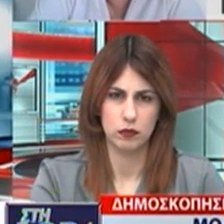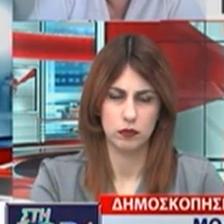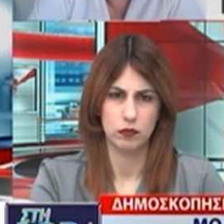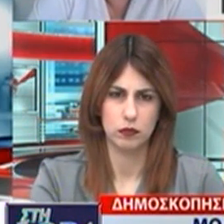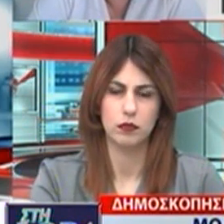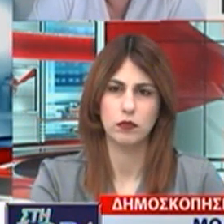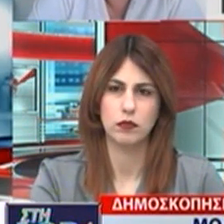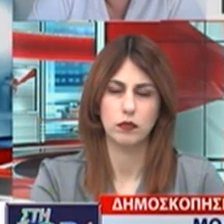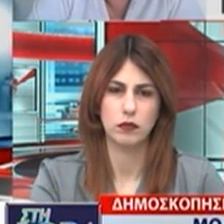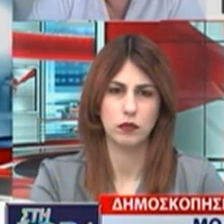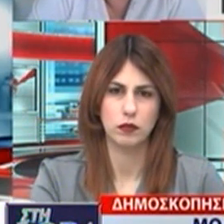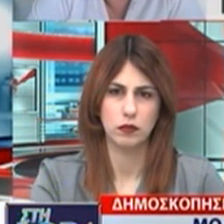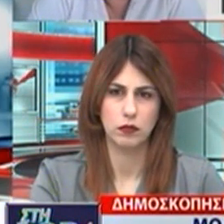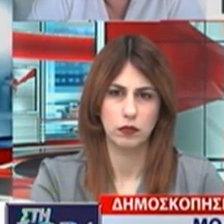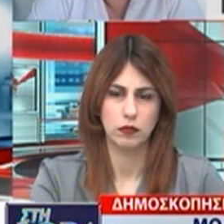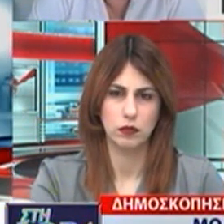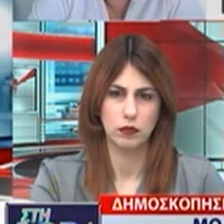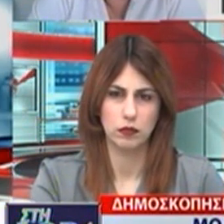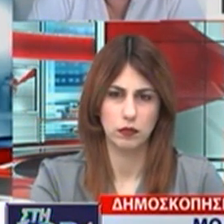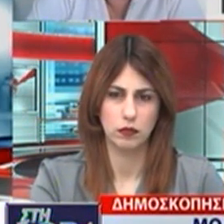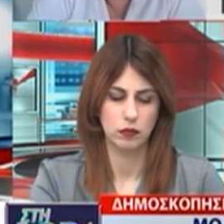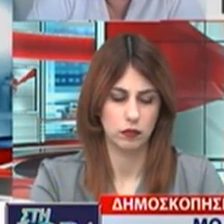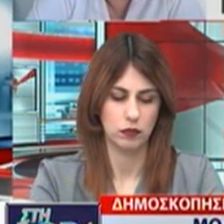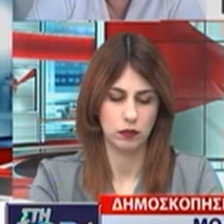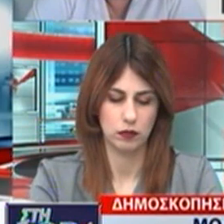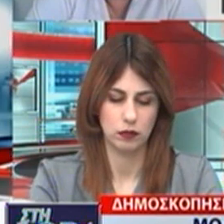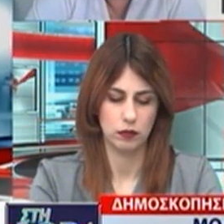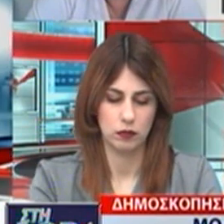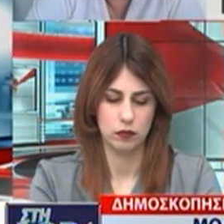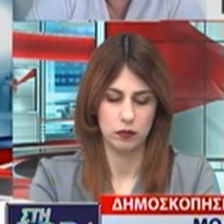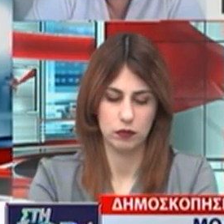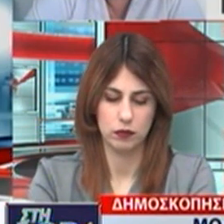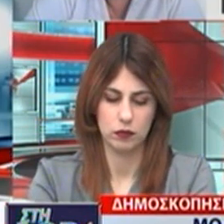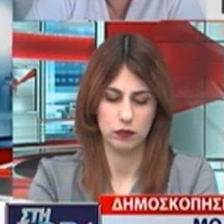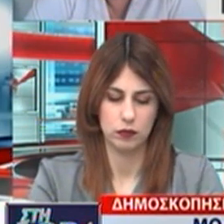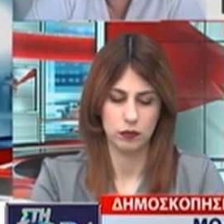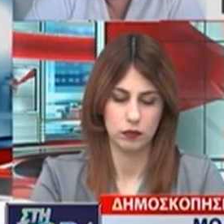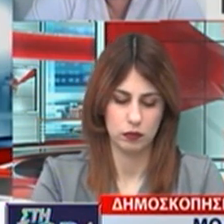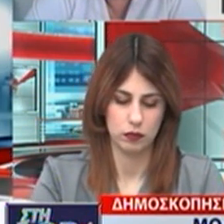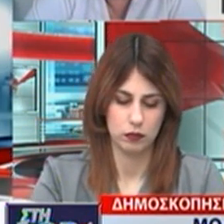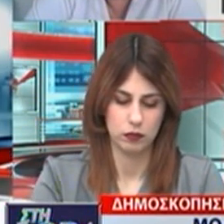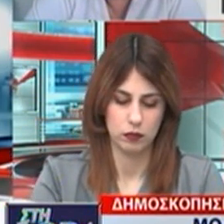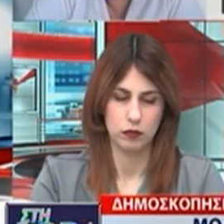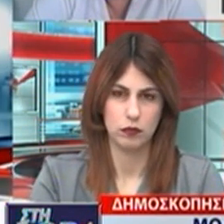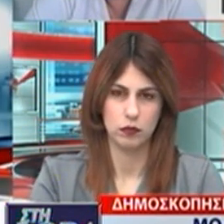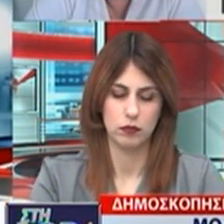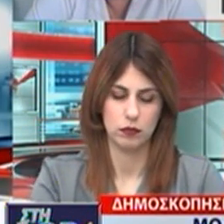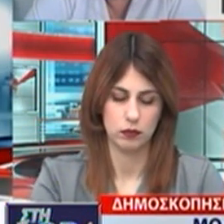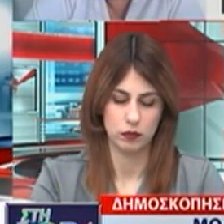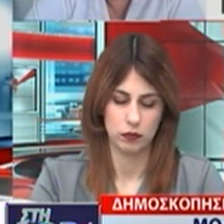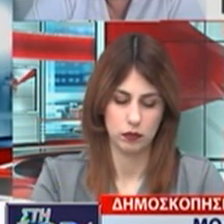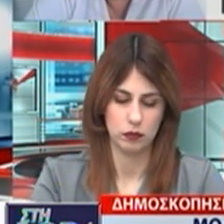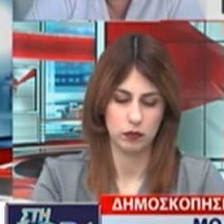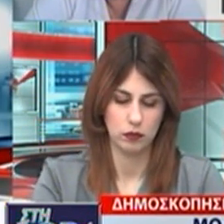κυρίως σε όλους τους βουλευτές της. Γιατί όπως οι ίδιοι λένε, δεν θα ξαναβγούμε ποτέ στην εκλογική